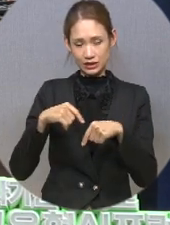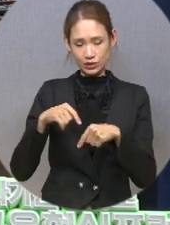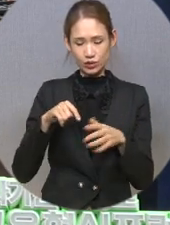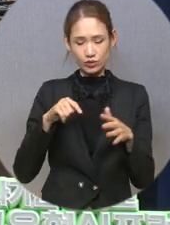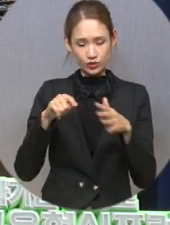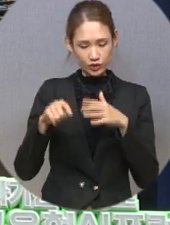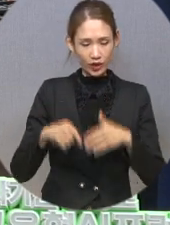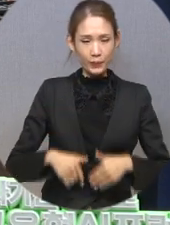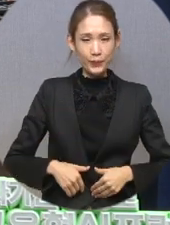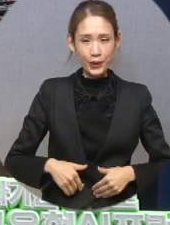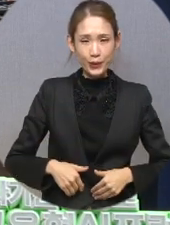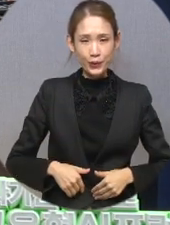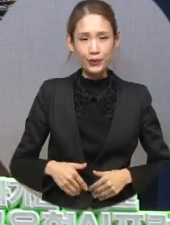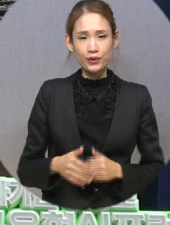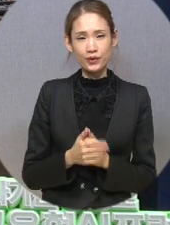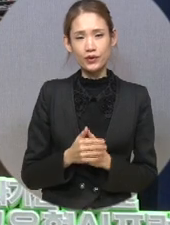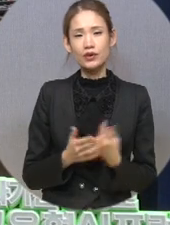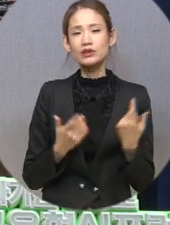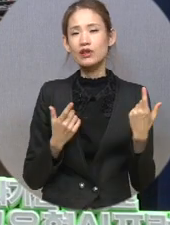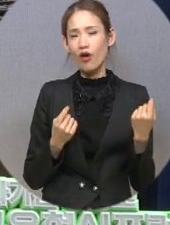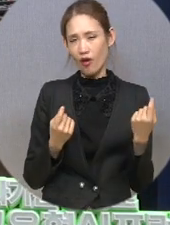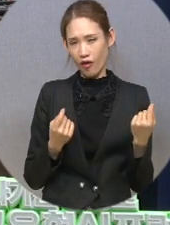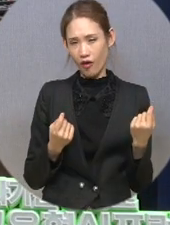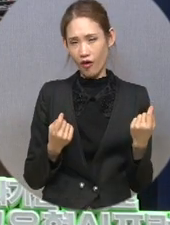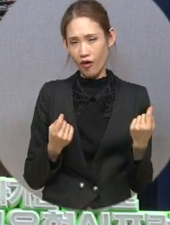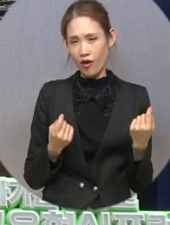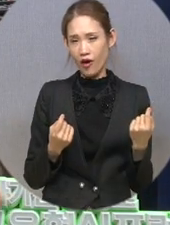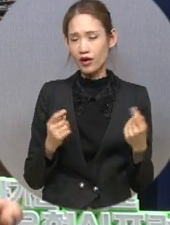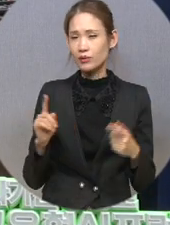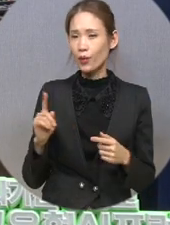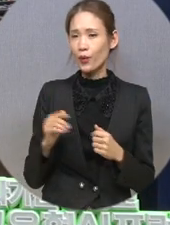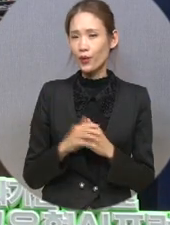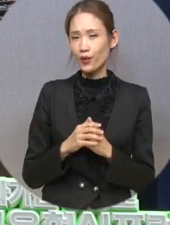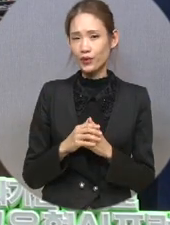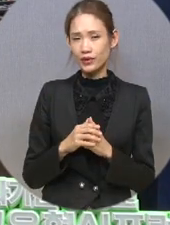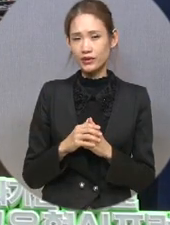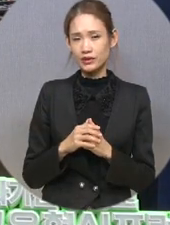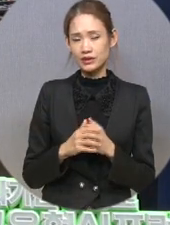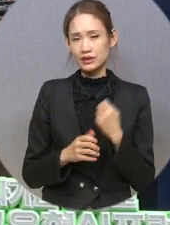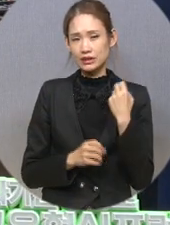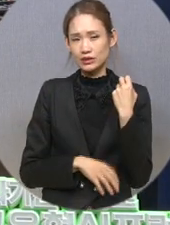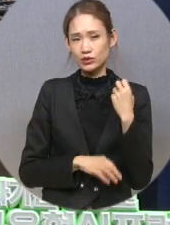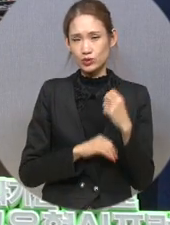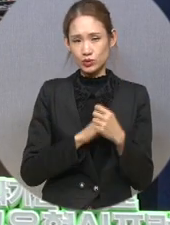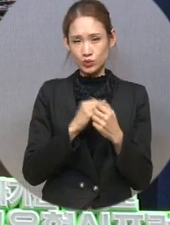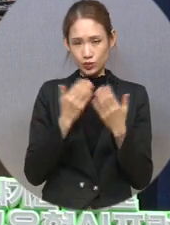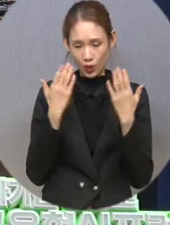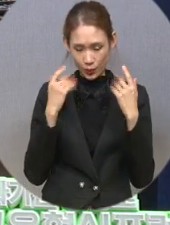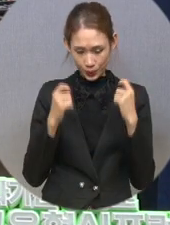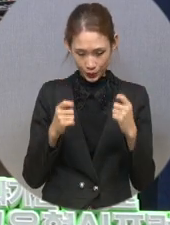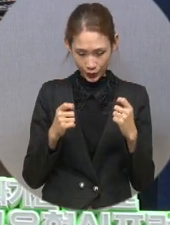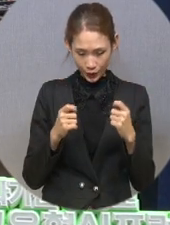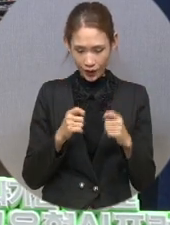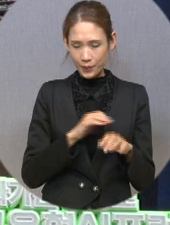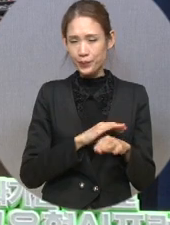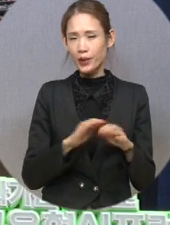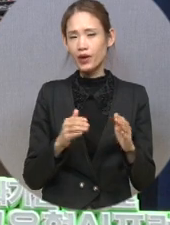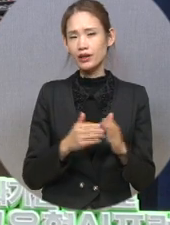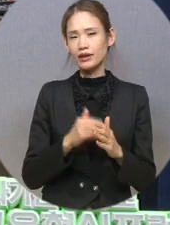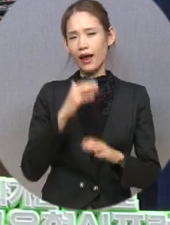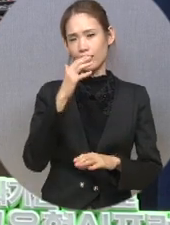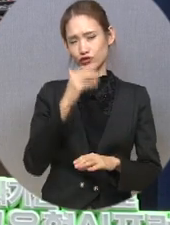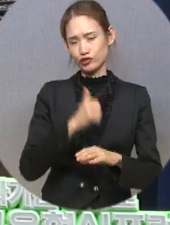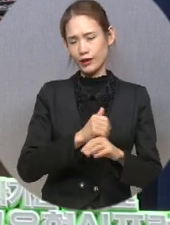지도해 나가야 된다는 생각을 합니다. 그렇게 해야만 아이들이 기초학력이 좀 제대로 돼서 훗날 인간적으로